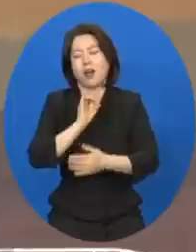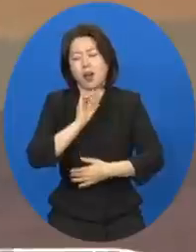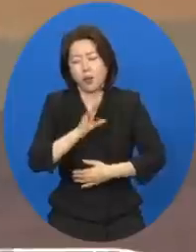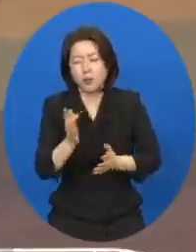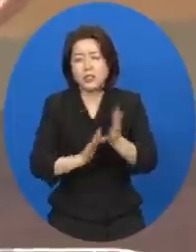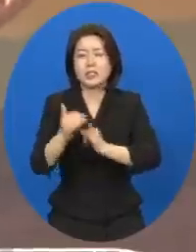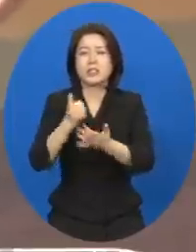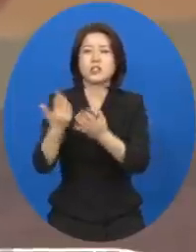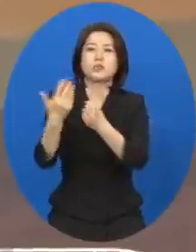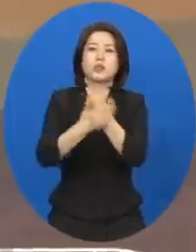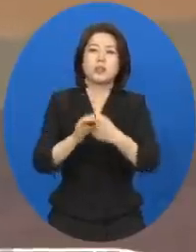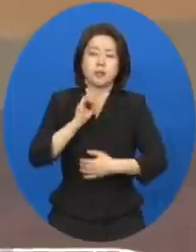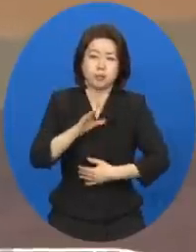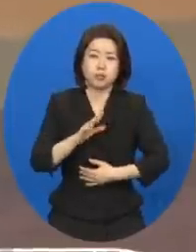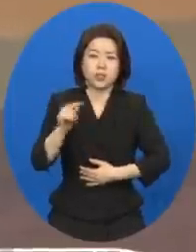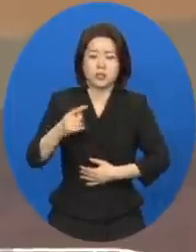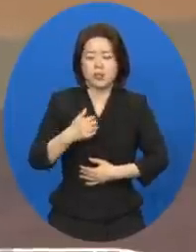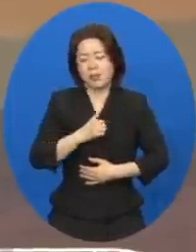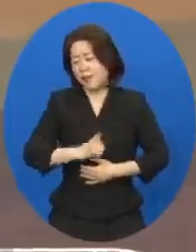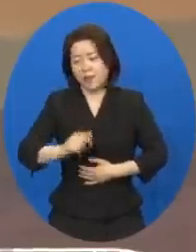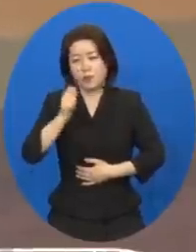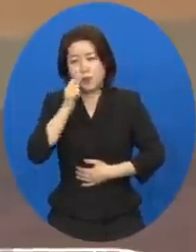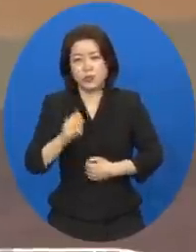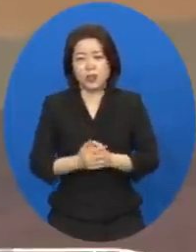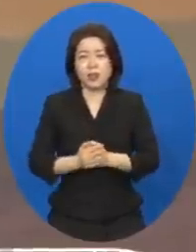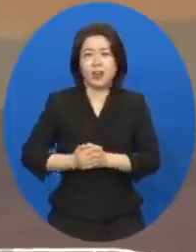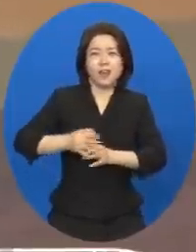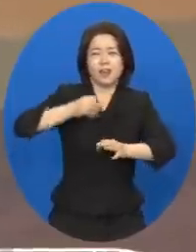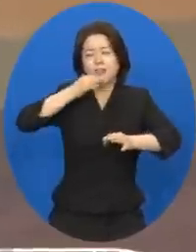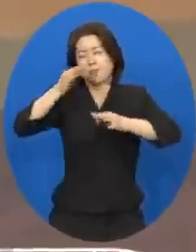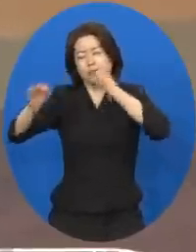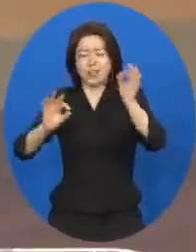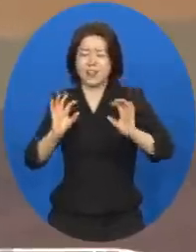뭐 견딜 수가 없죠. 정말 소리 질러